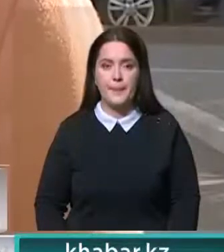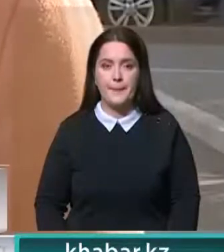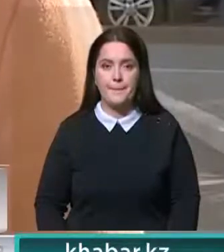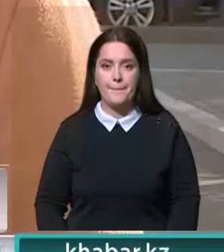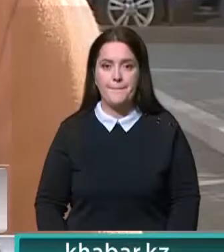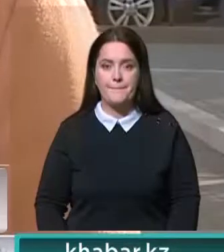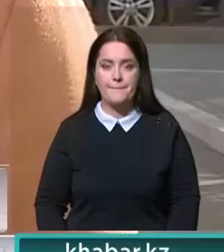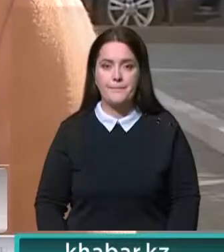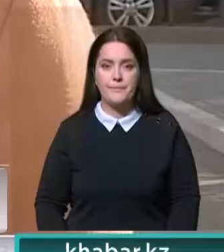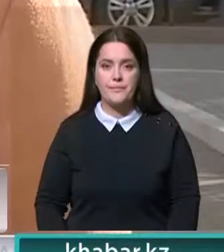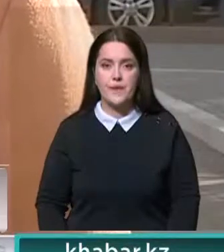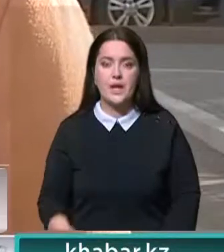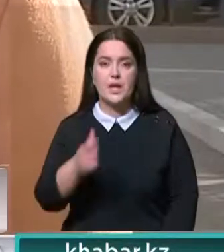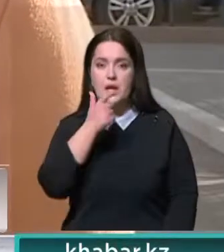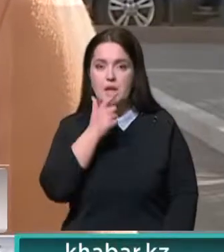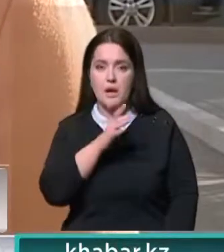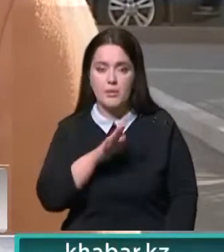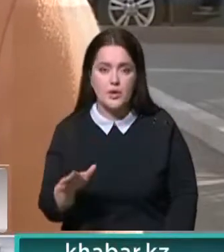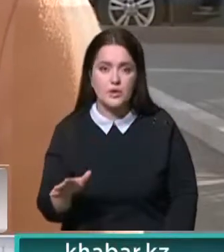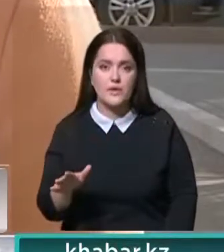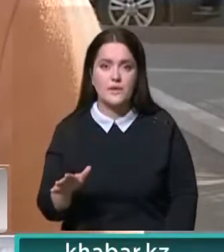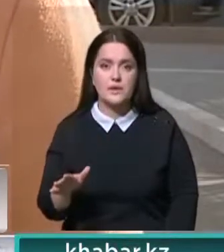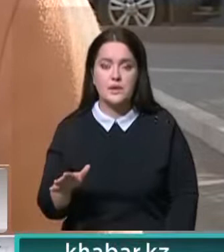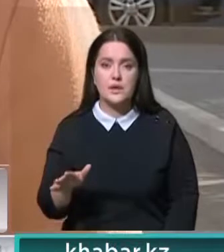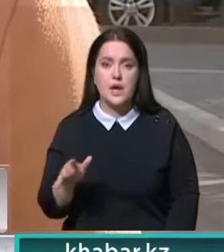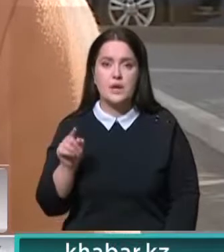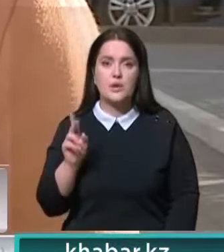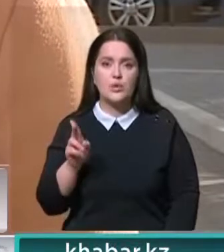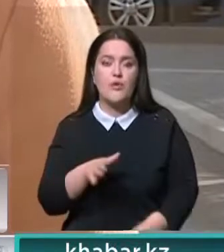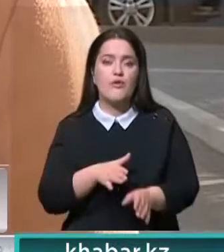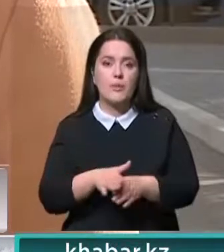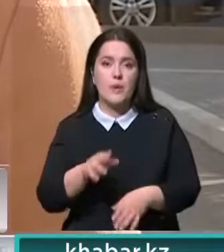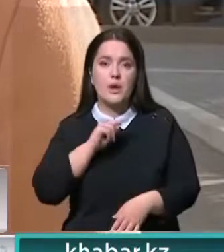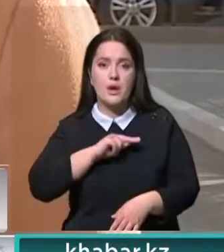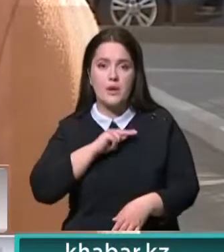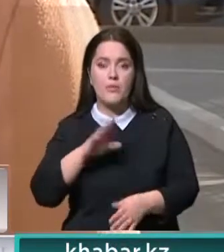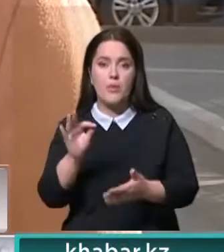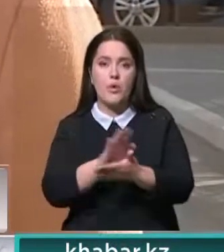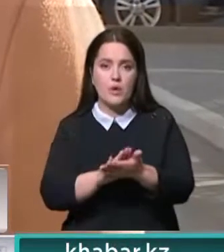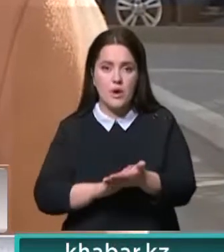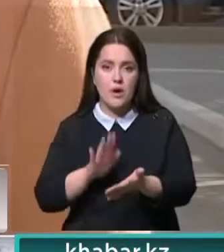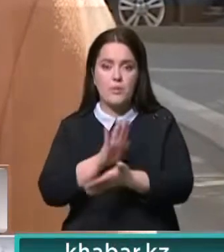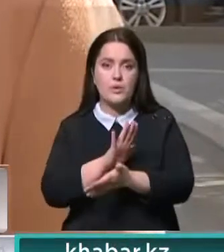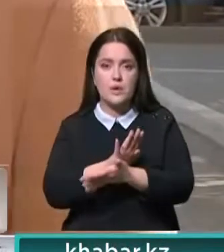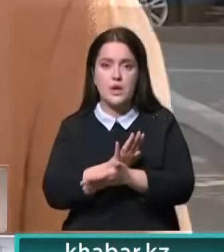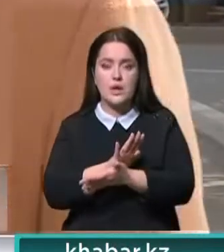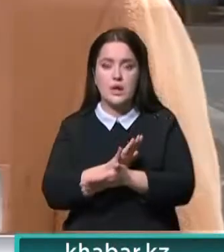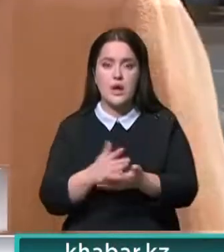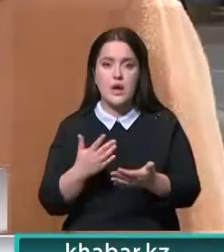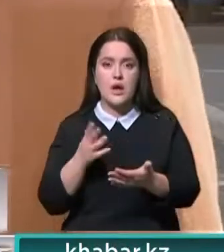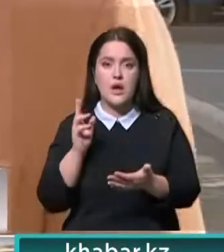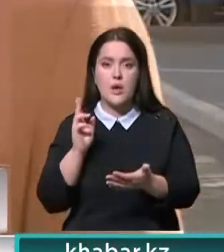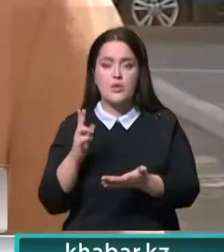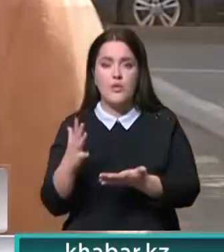Недобросовестные, в том числе и те, кто выполняет работу по ликвидации, этот вывозу мусора, где-то